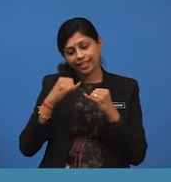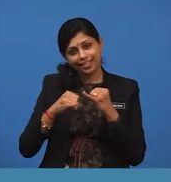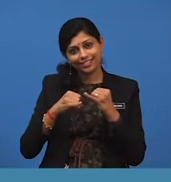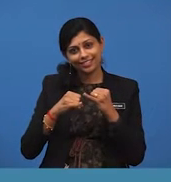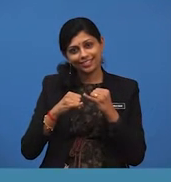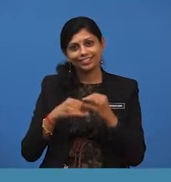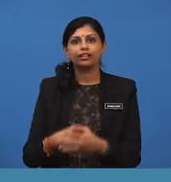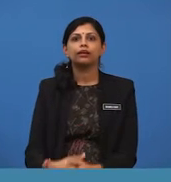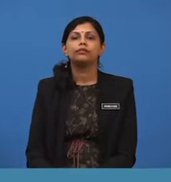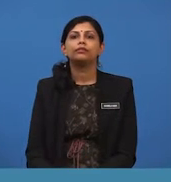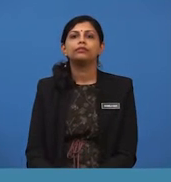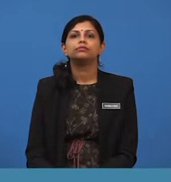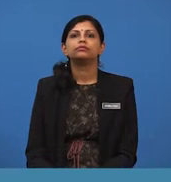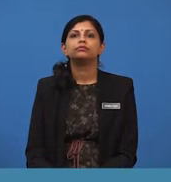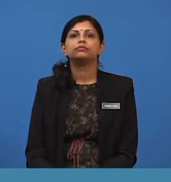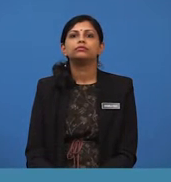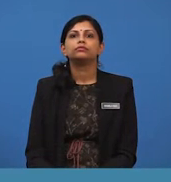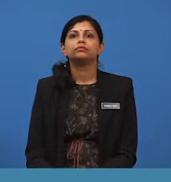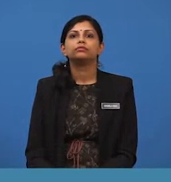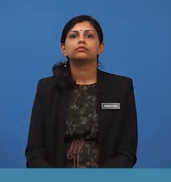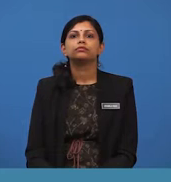Baiklah, tibalah kita ke soalan terakhir.